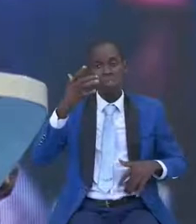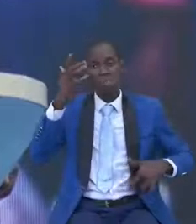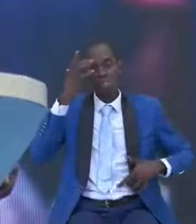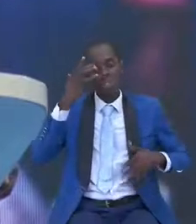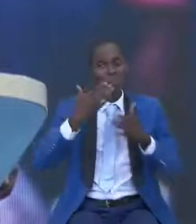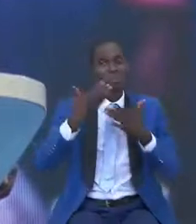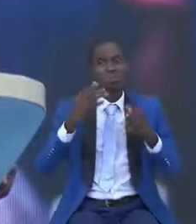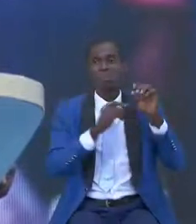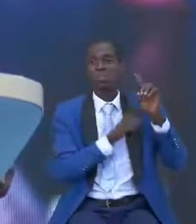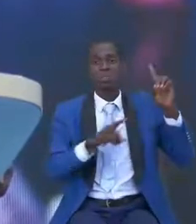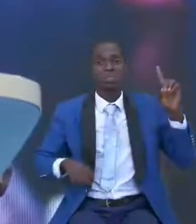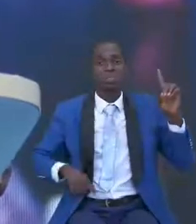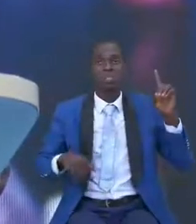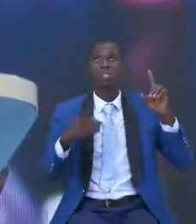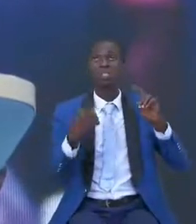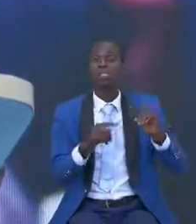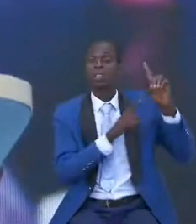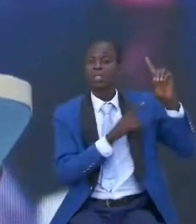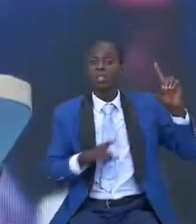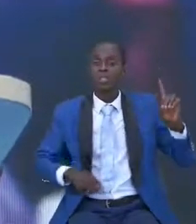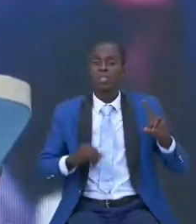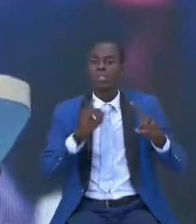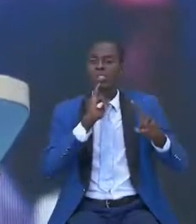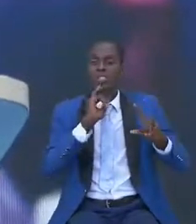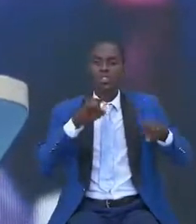Il n'y a pas de maladie incurable devant le Seigneur.